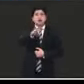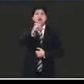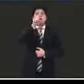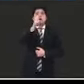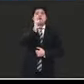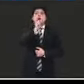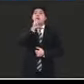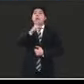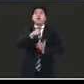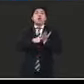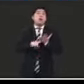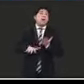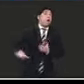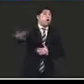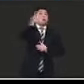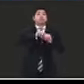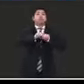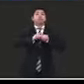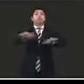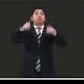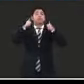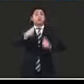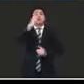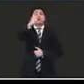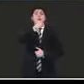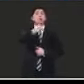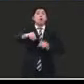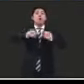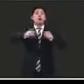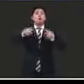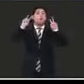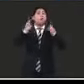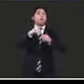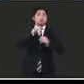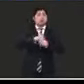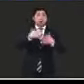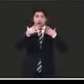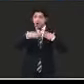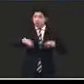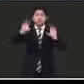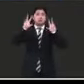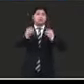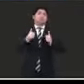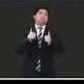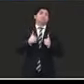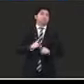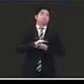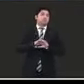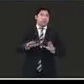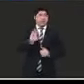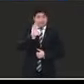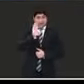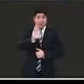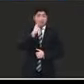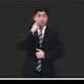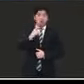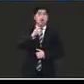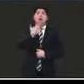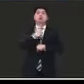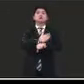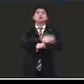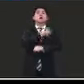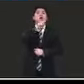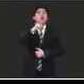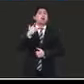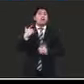ilimizin tamamına yayılan bir milyon arsayla ilgili hazırlıkları tamamladı yani hangi şehirde